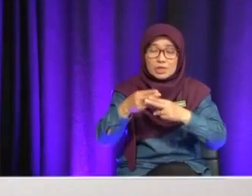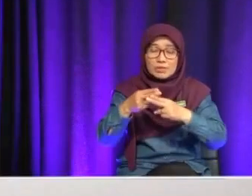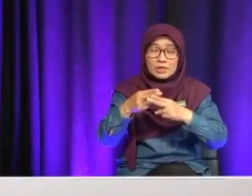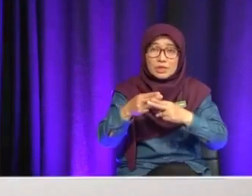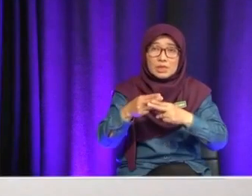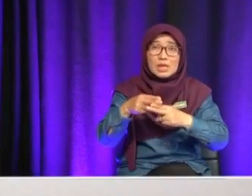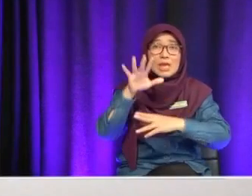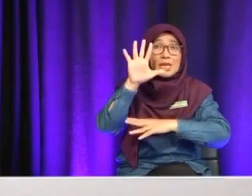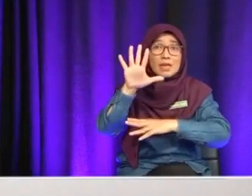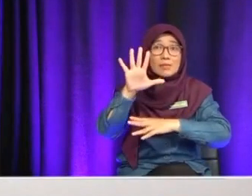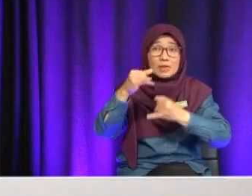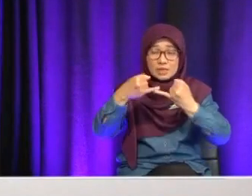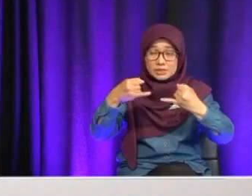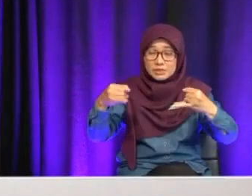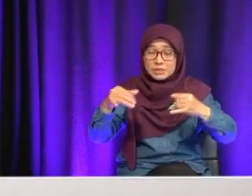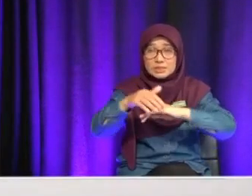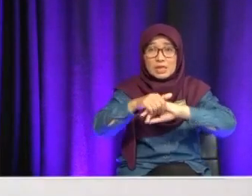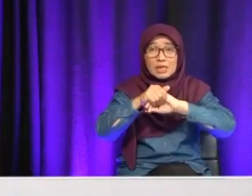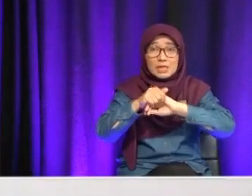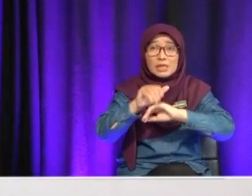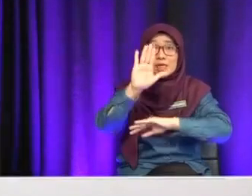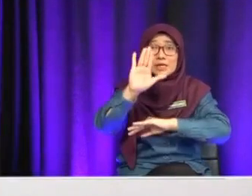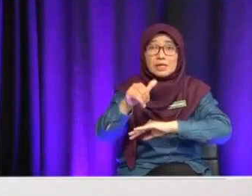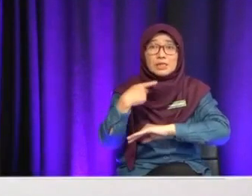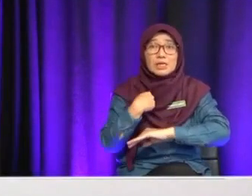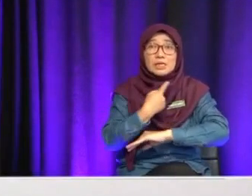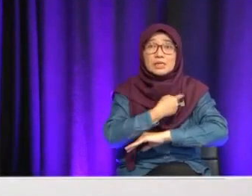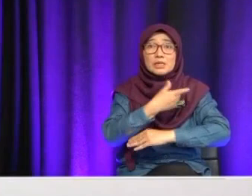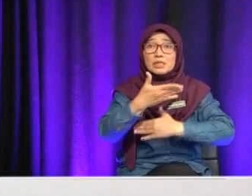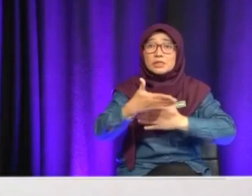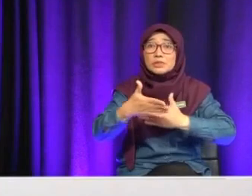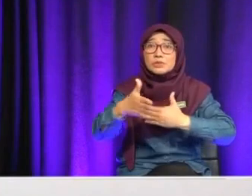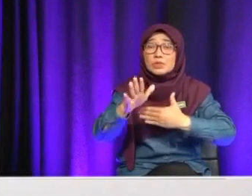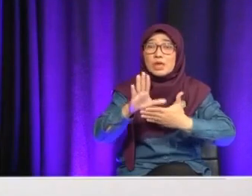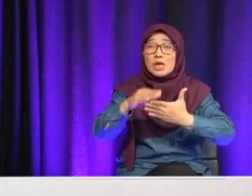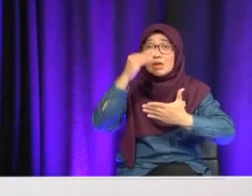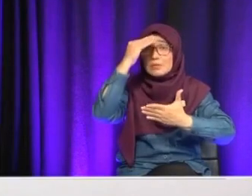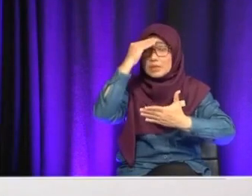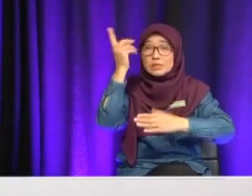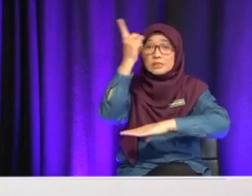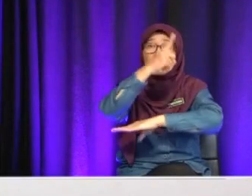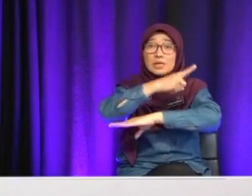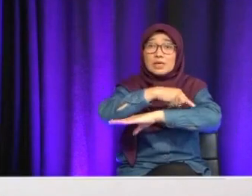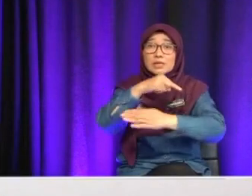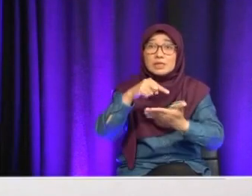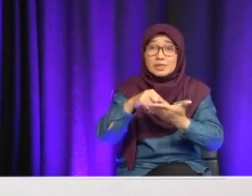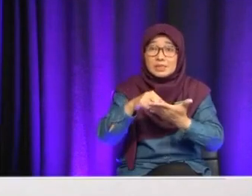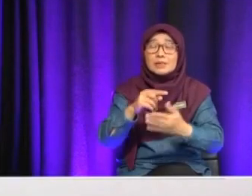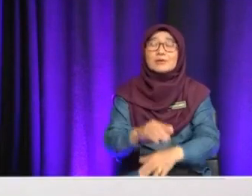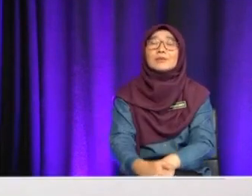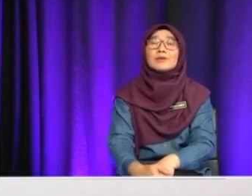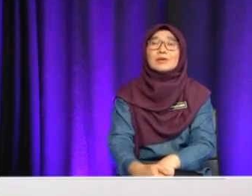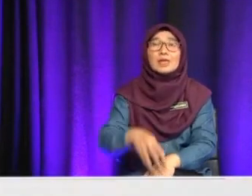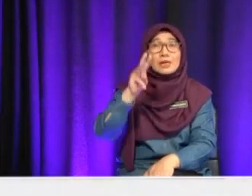jenis akad yang telah kita belajar pada hari ini. Boleh tak murid-murid? Okey, boleh mula sekarang. Saya nak ajak yang dekat rumah